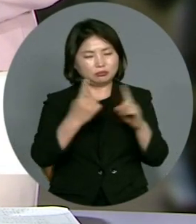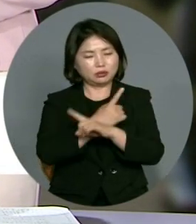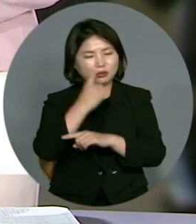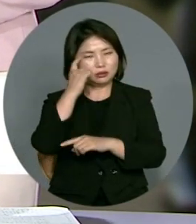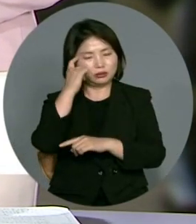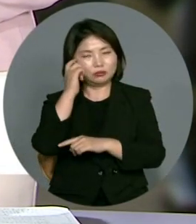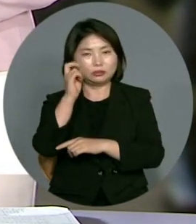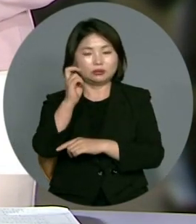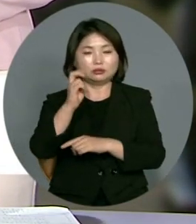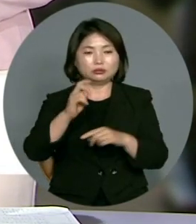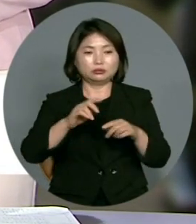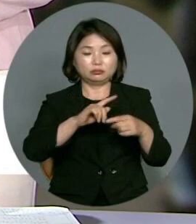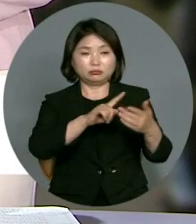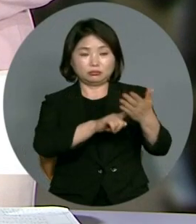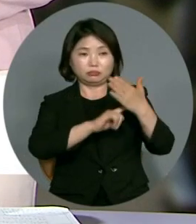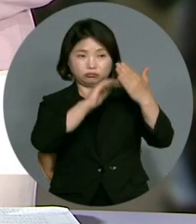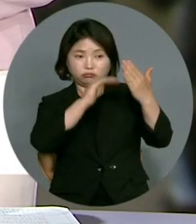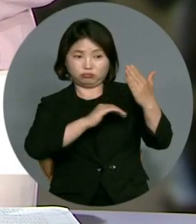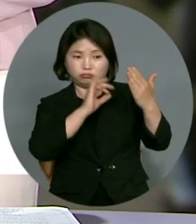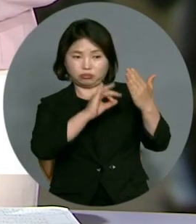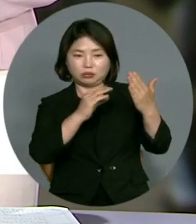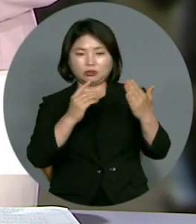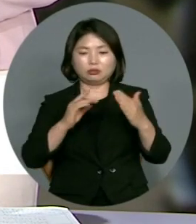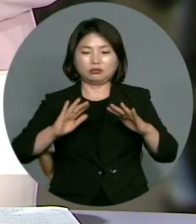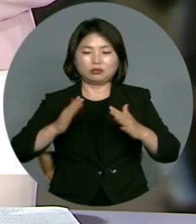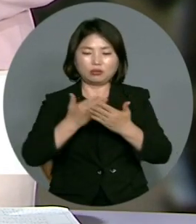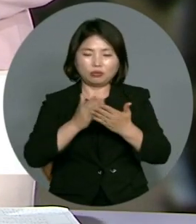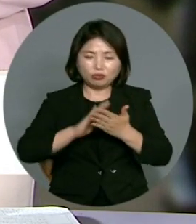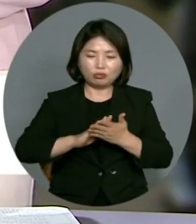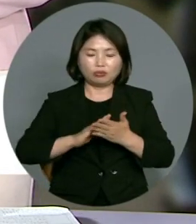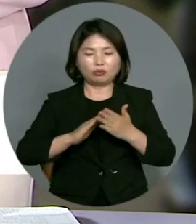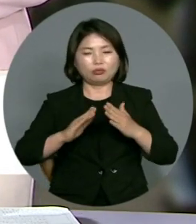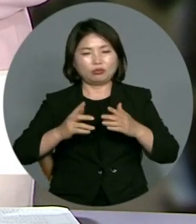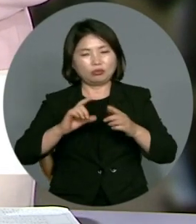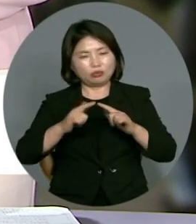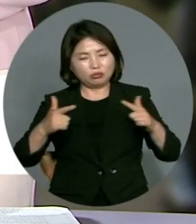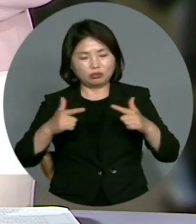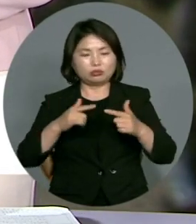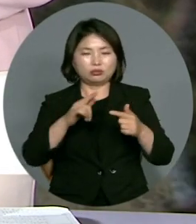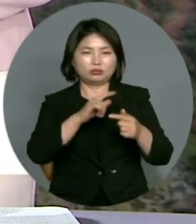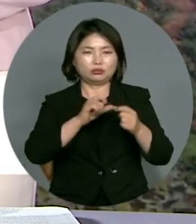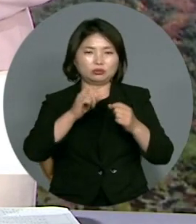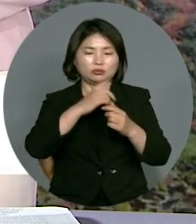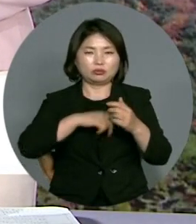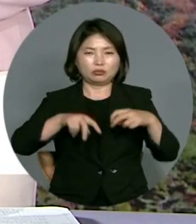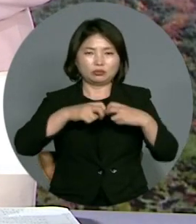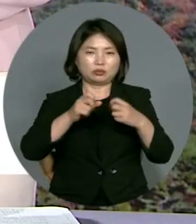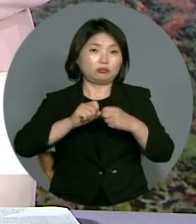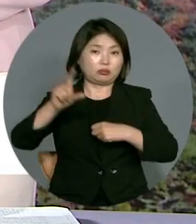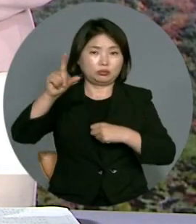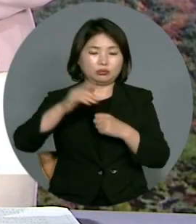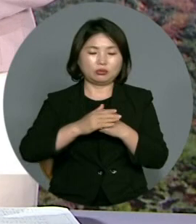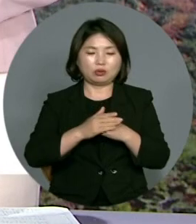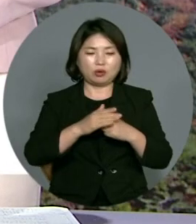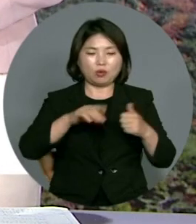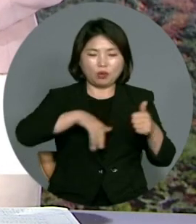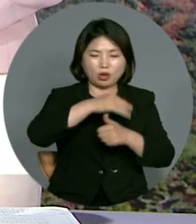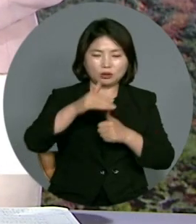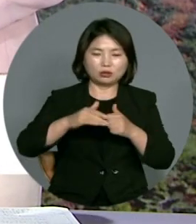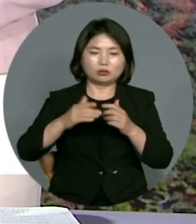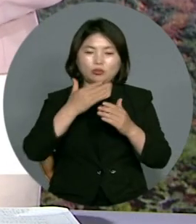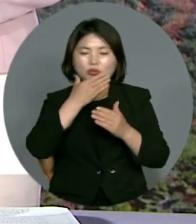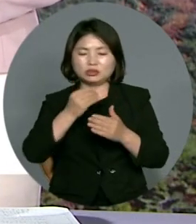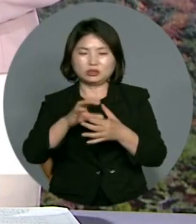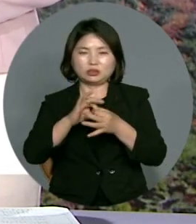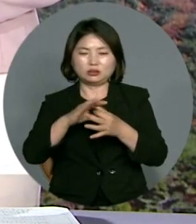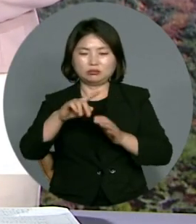예상됐는데 뚜껑을 열어보니 토건 사업 중심의 개발 공약이 많았습니다. 환경이나 복지 정책은 오히려 역행하거나